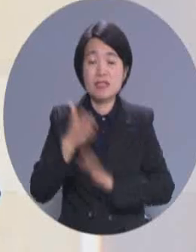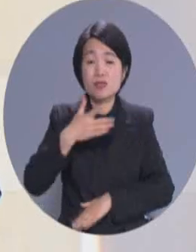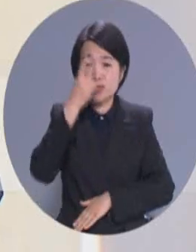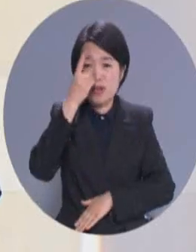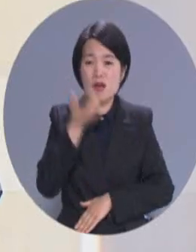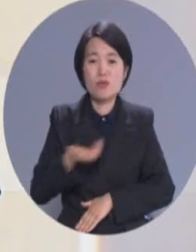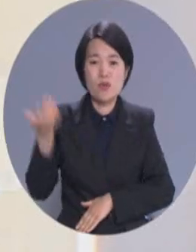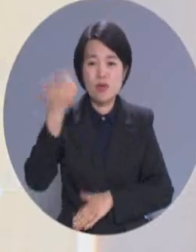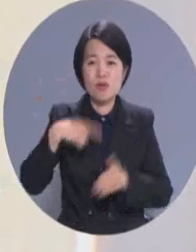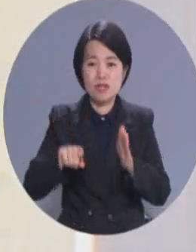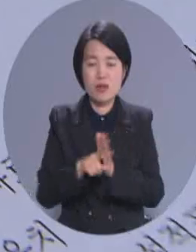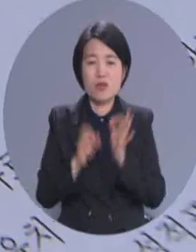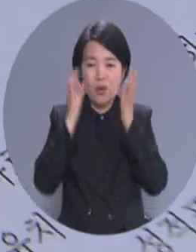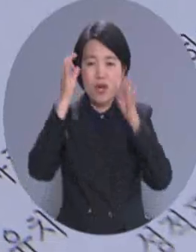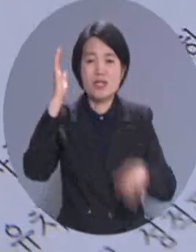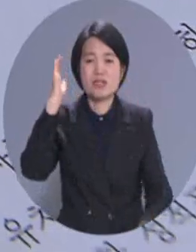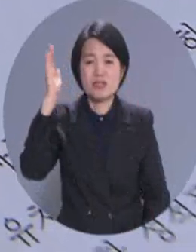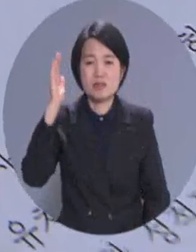수 있도록 만들겠다고 강조했습니다